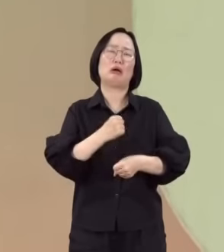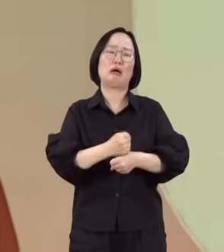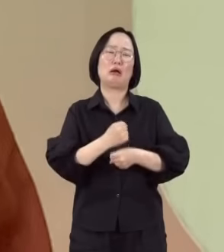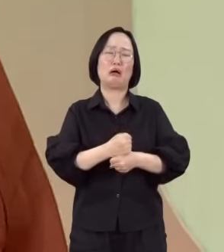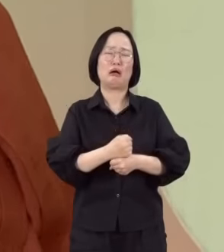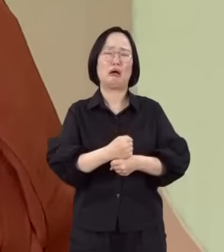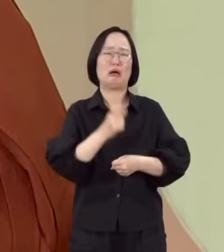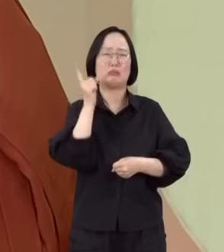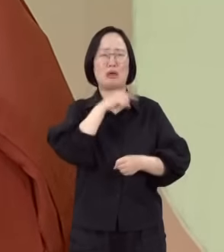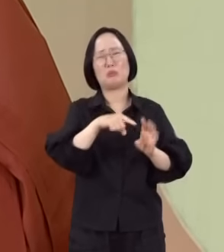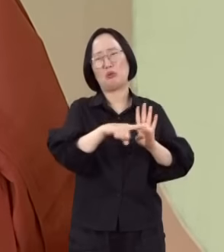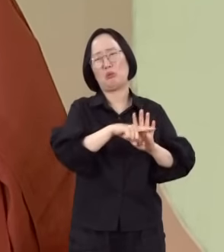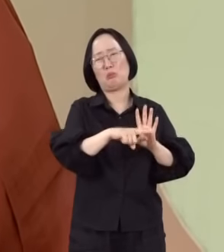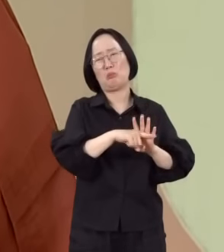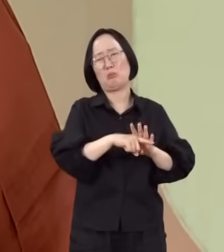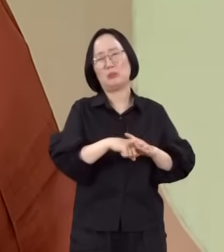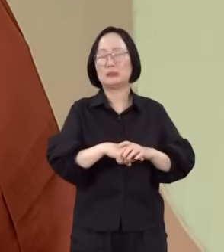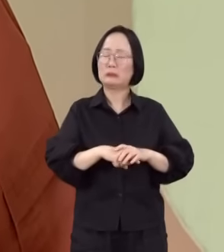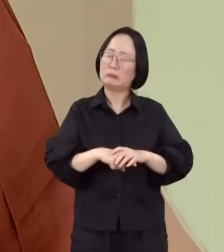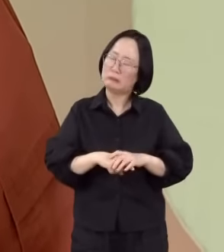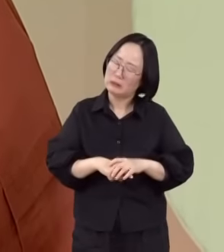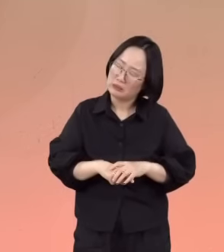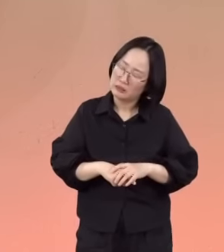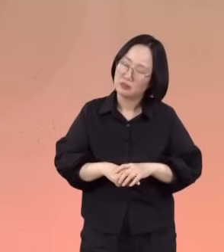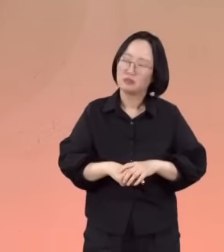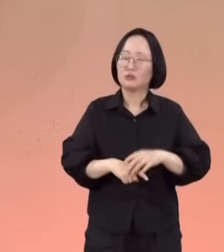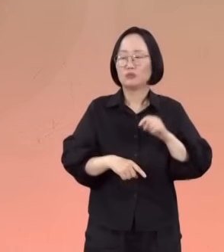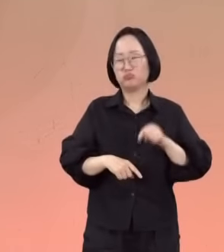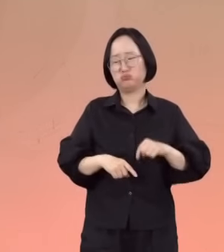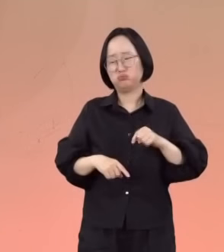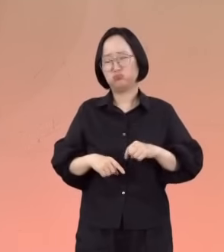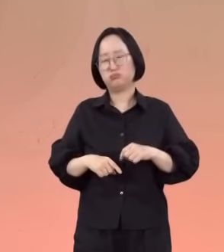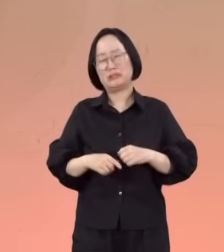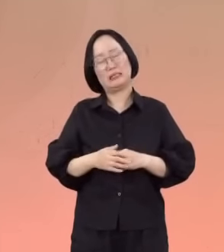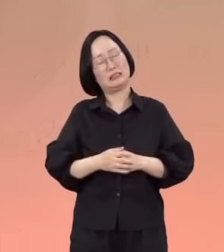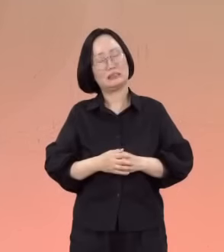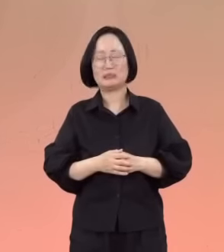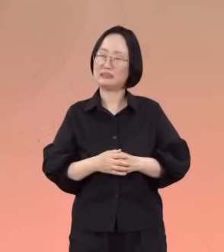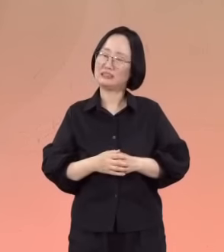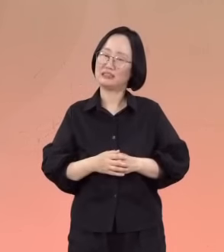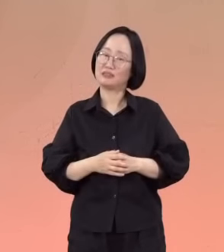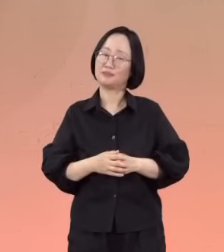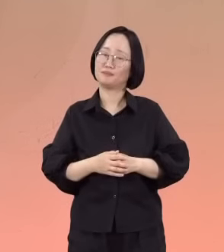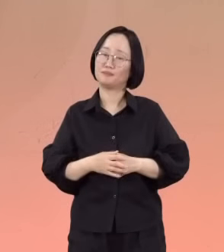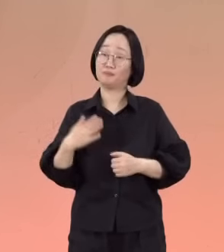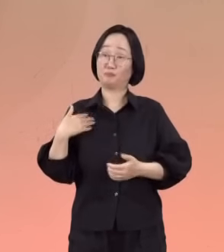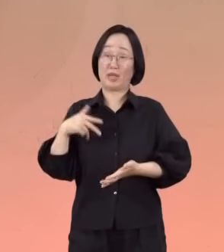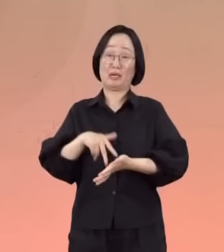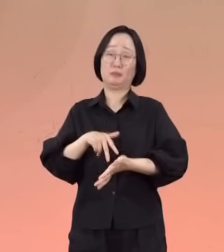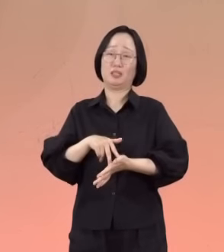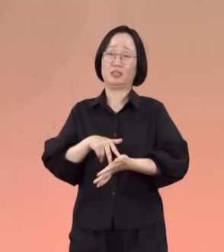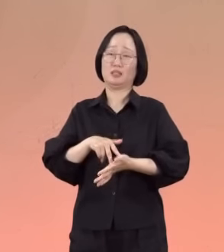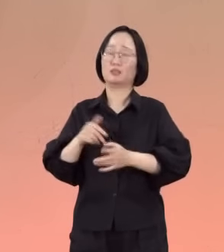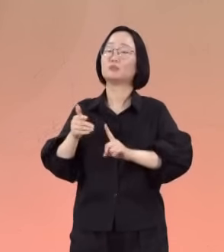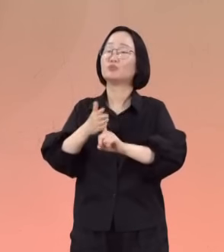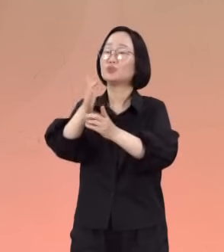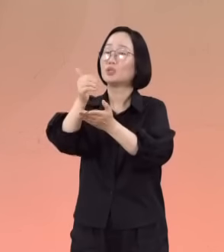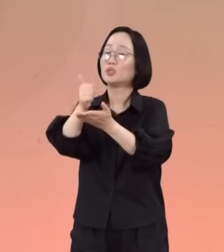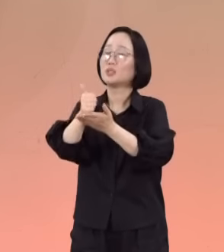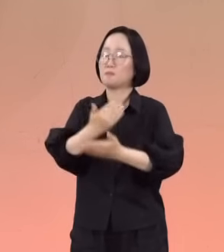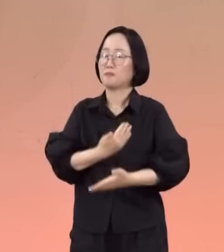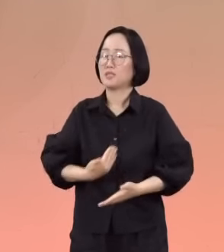어 막 가슴에서 막 눈물이납니다 부처님의 머리 깎은 제자가 되어서도 아직도